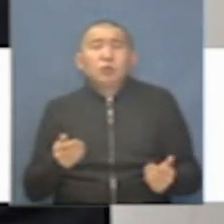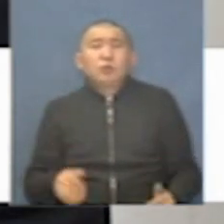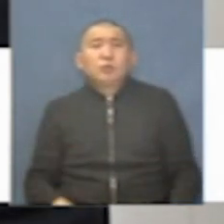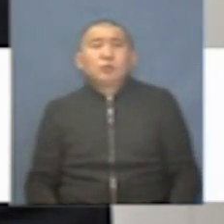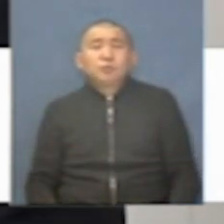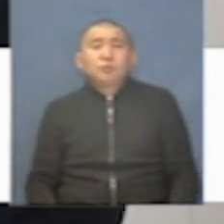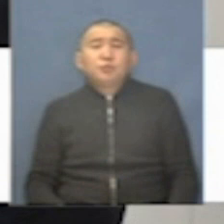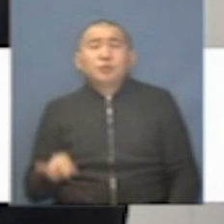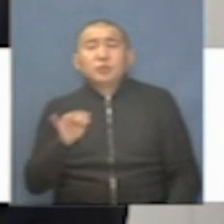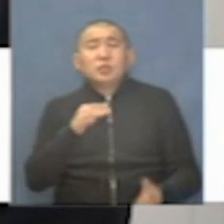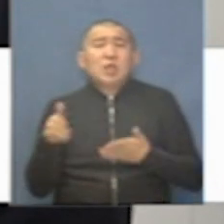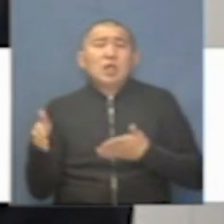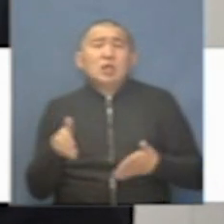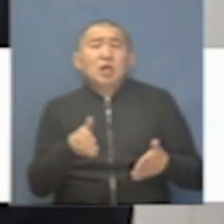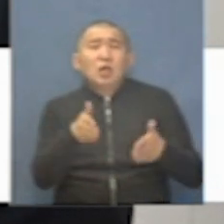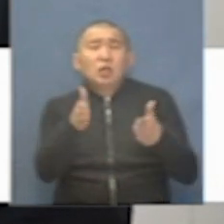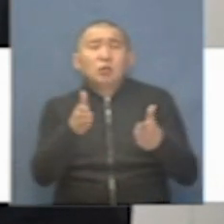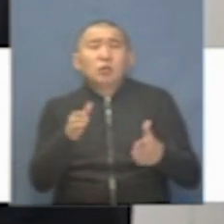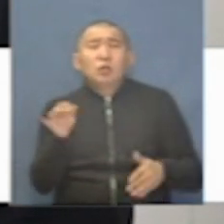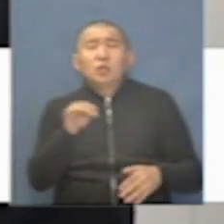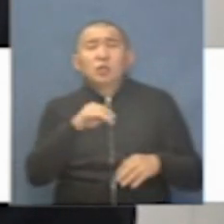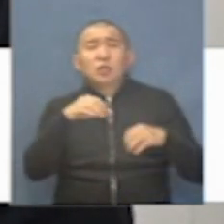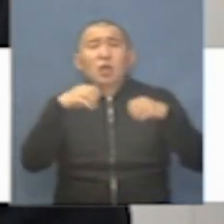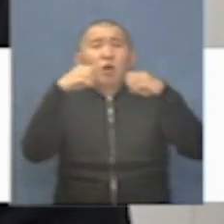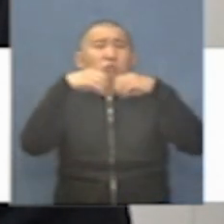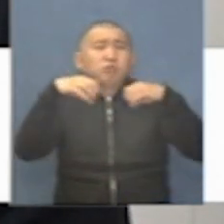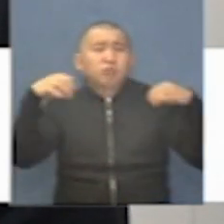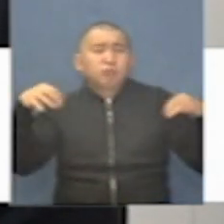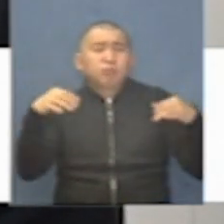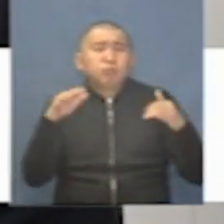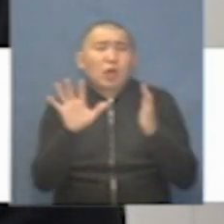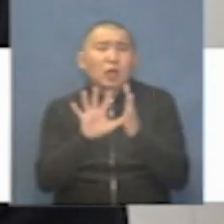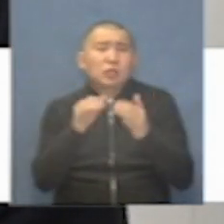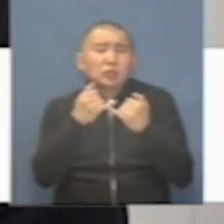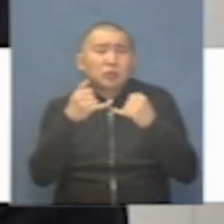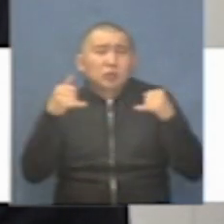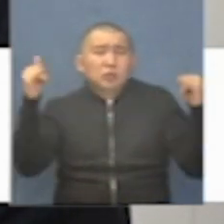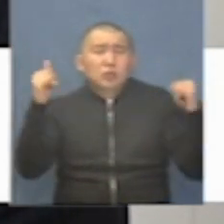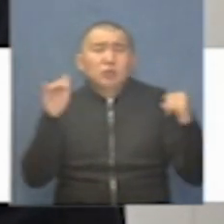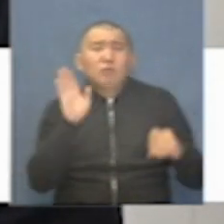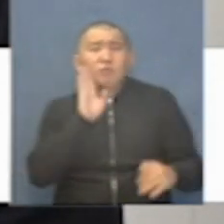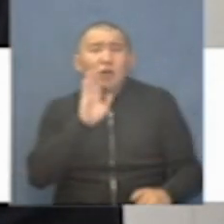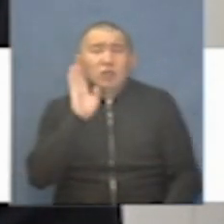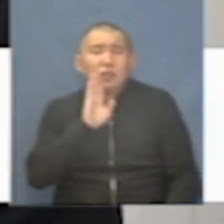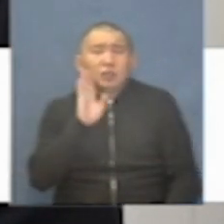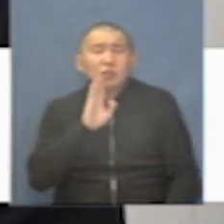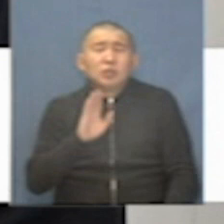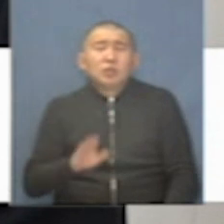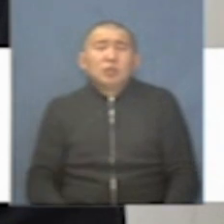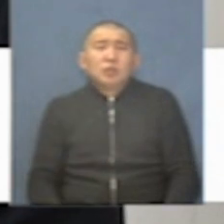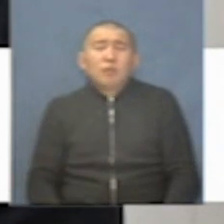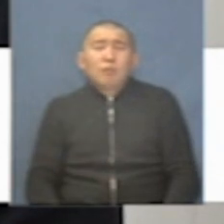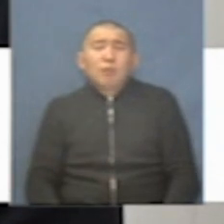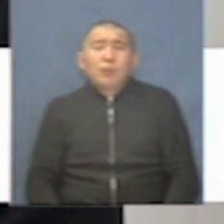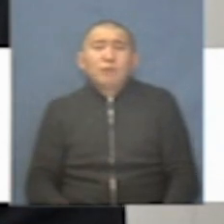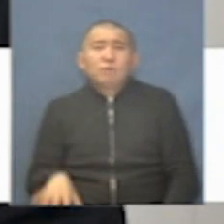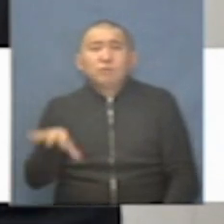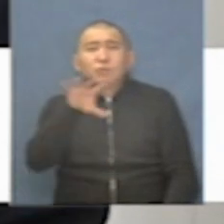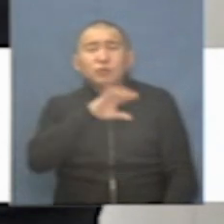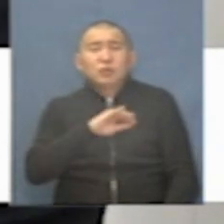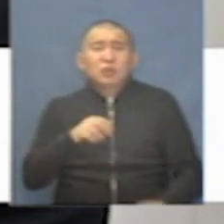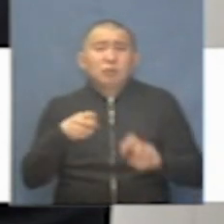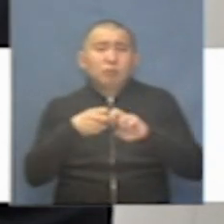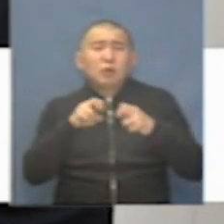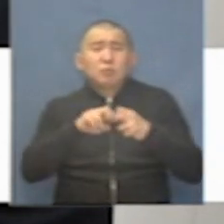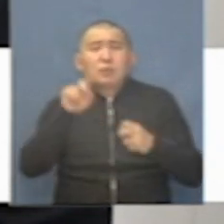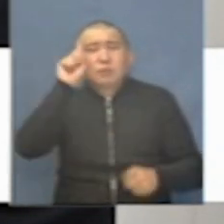содан кейін барып бұл жол мәселесі, жаңағы көше жарықтандыру мәселесі, су мәселесі, электр қуаты мәселесі бар ол жерде, оның